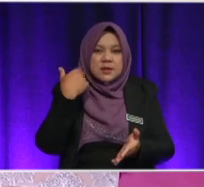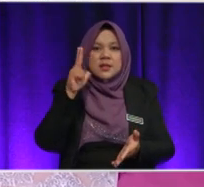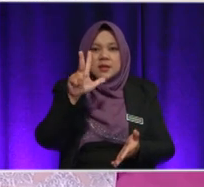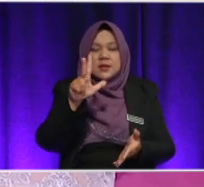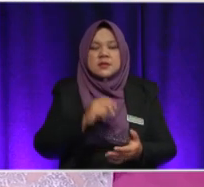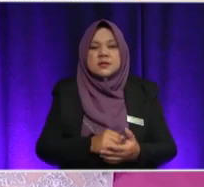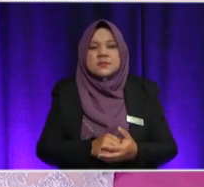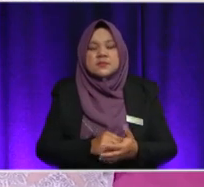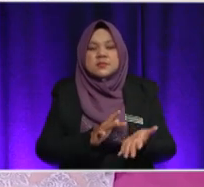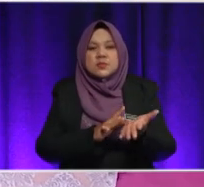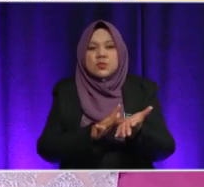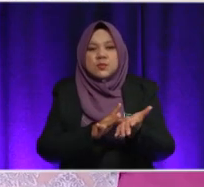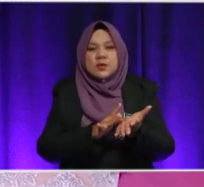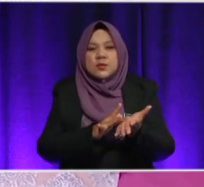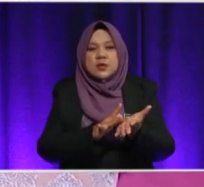sekali